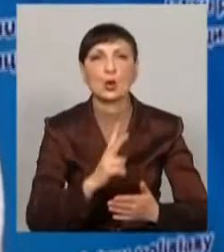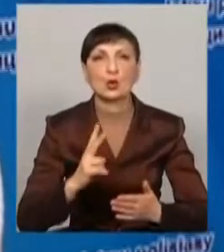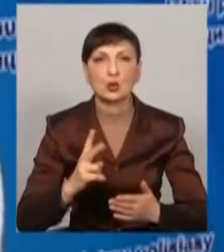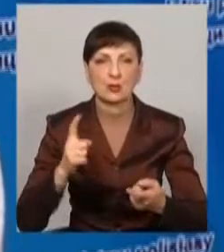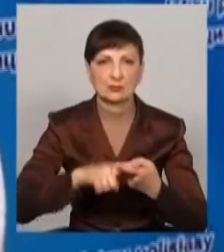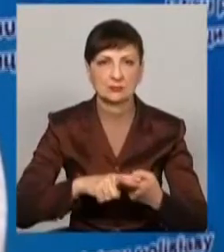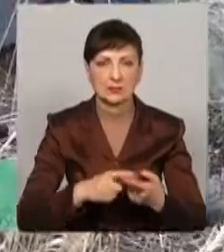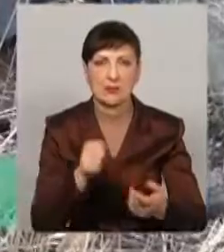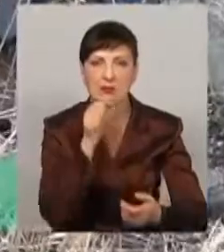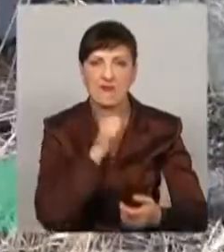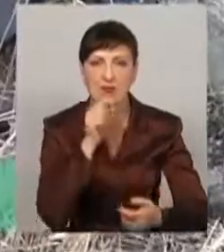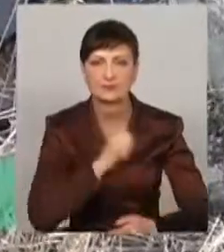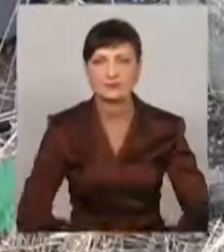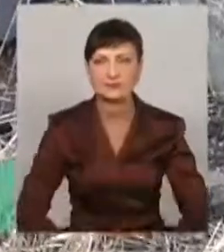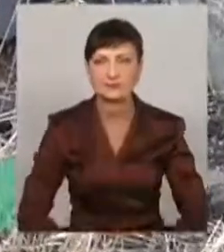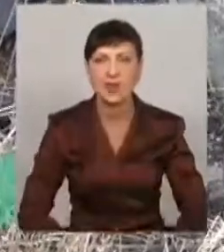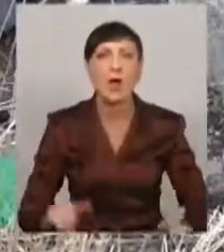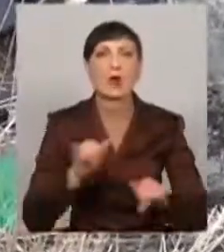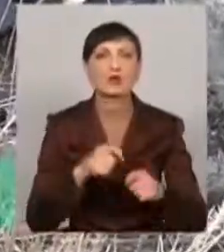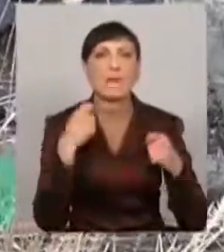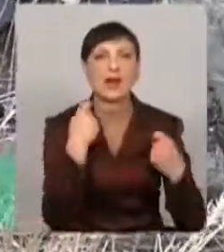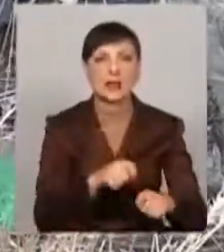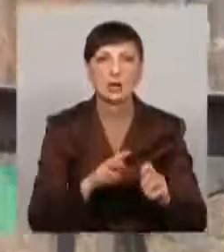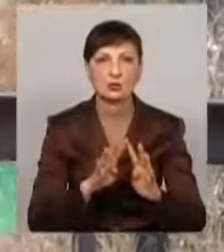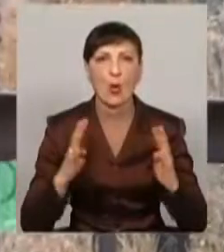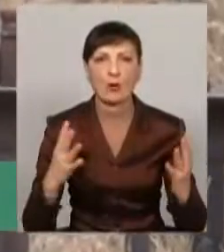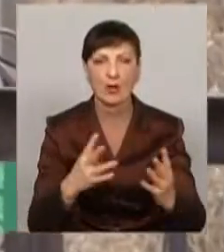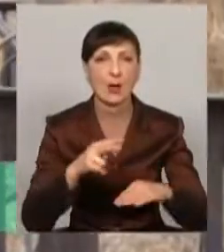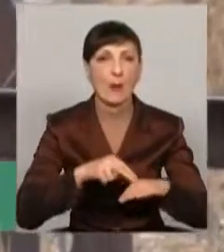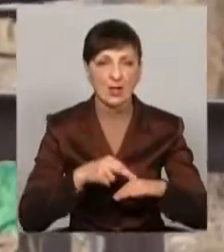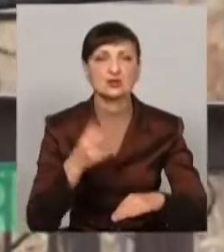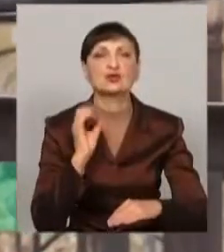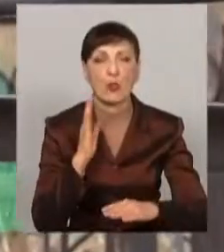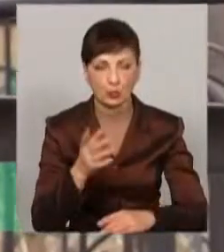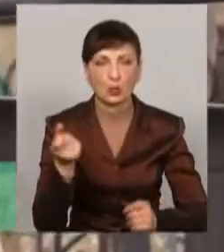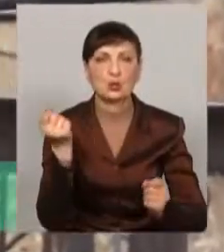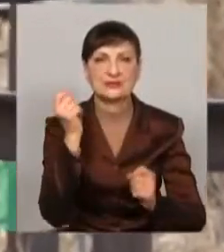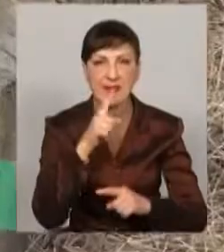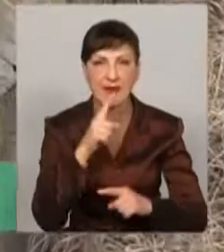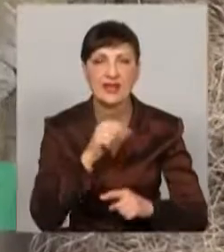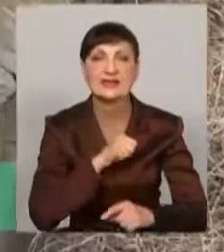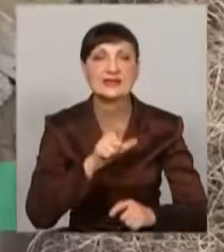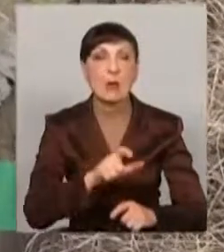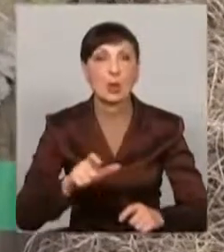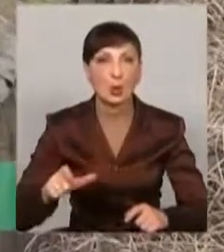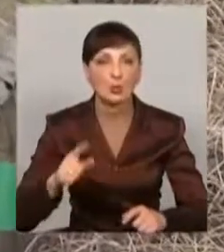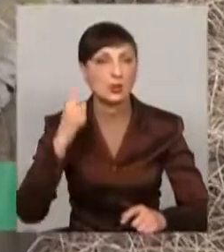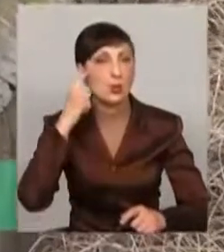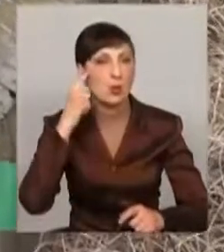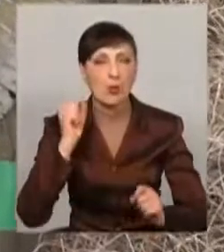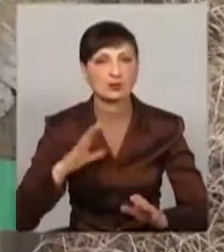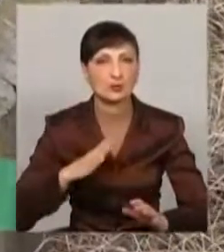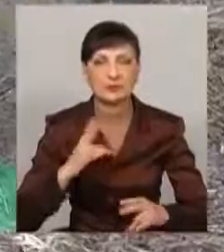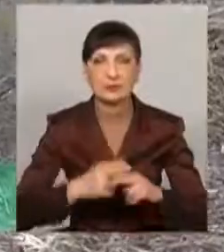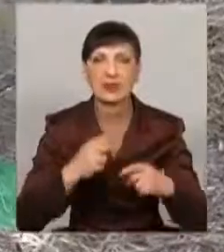к этим кражам. Куда сбывают украденный чугун, полиции еще предстоит выяснить. Сами местные жители предполагают, что